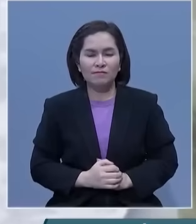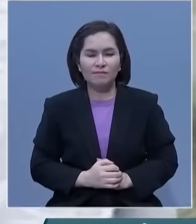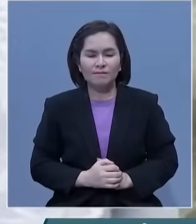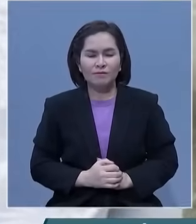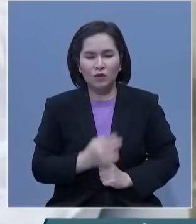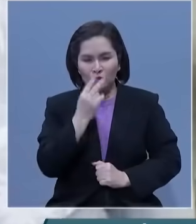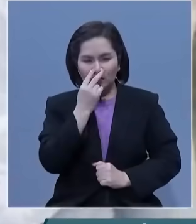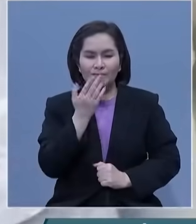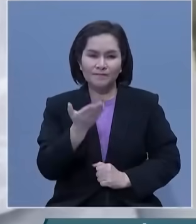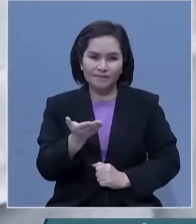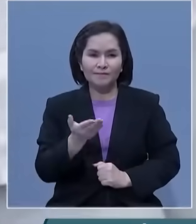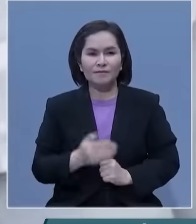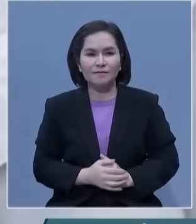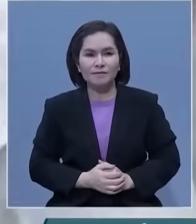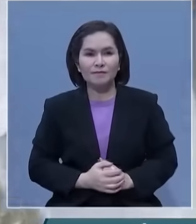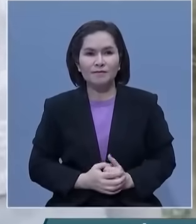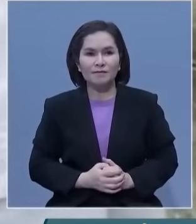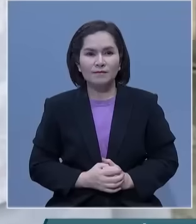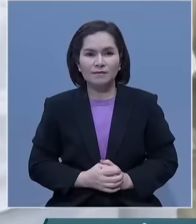ดูค่ะ